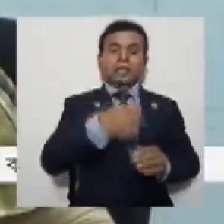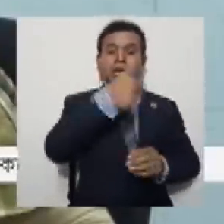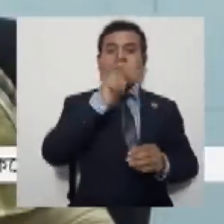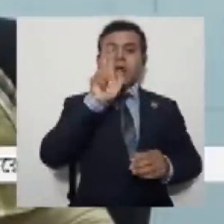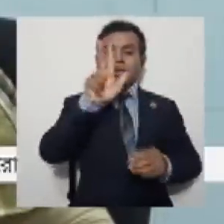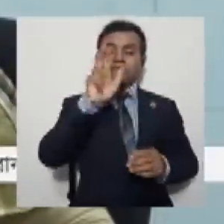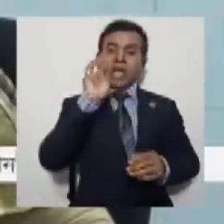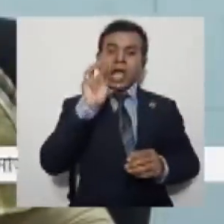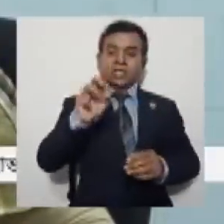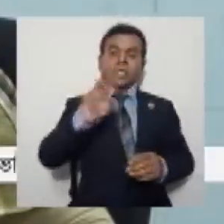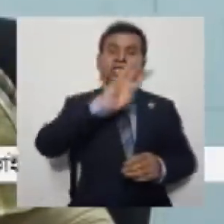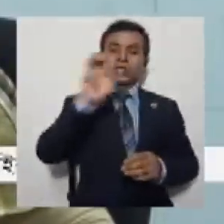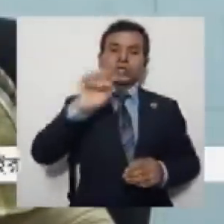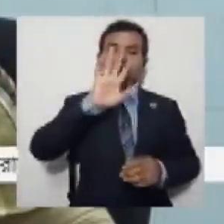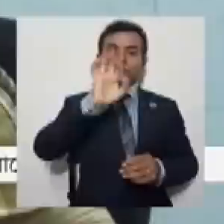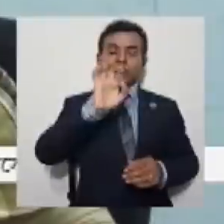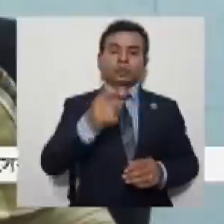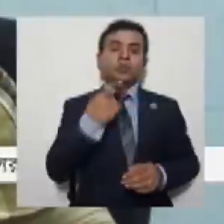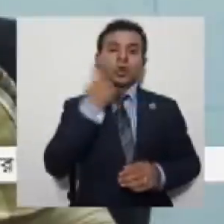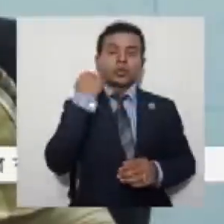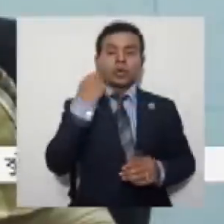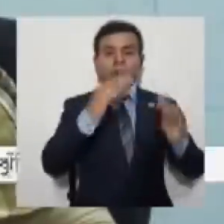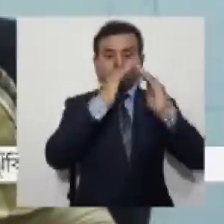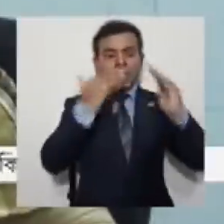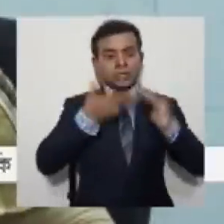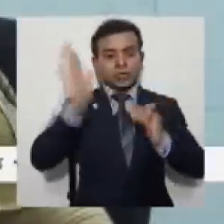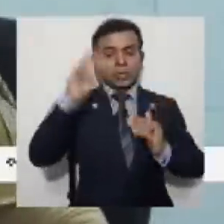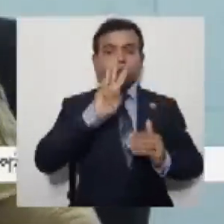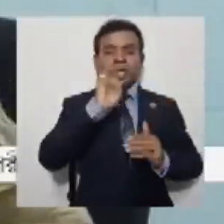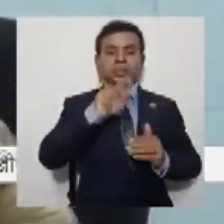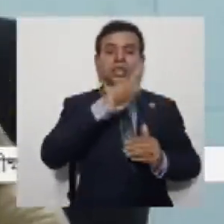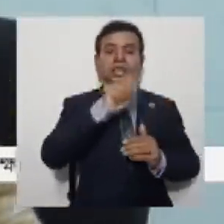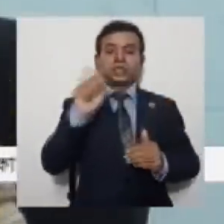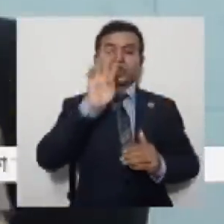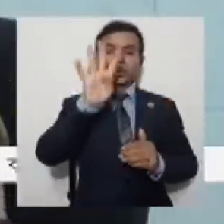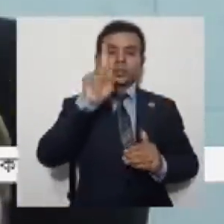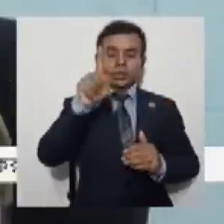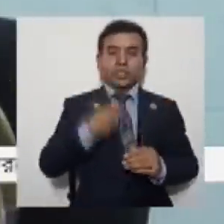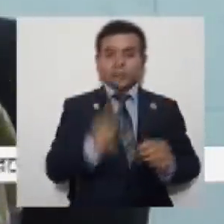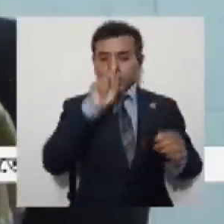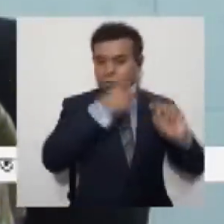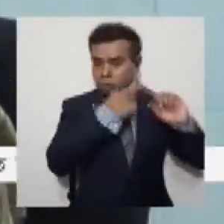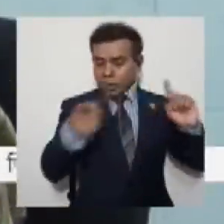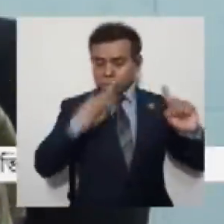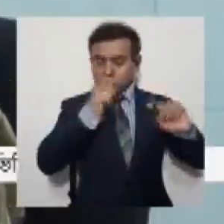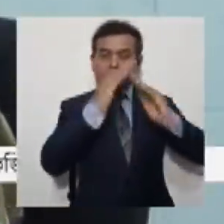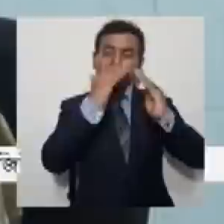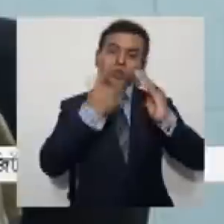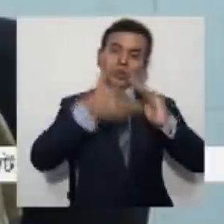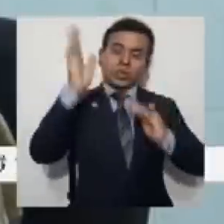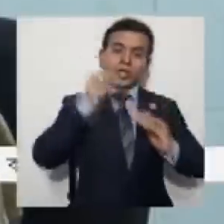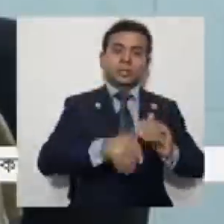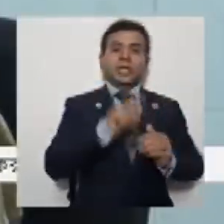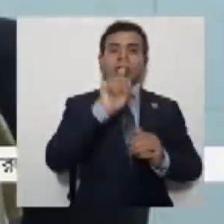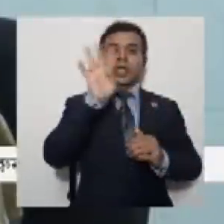3,841 জন কোয়ারেন্টাইন থেকে এবং এ পর্যন্ত 84,017 জন বর্তমানে আছেন